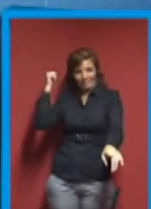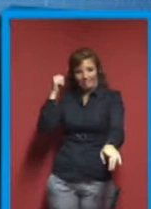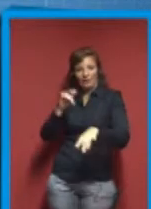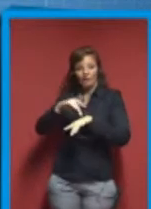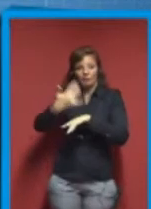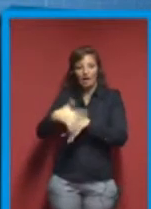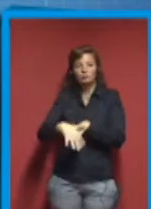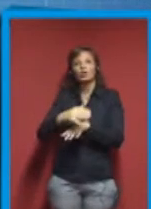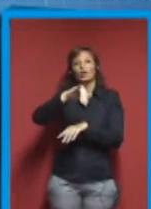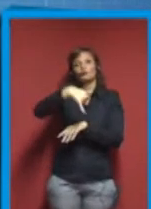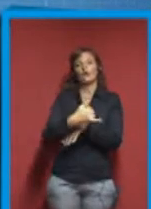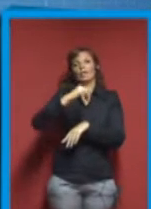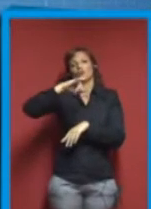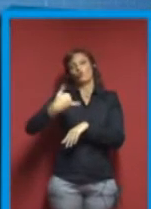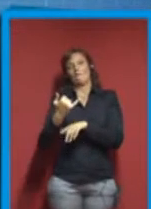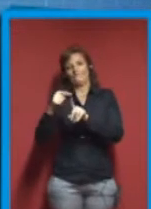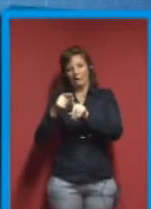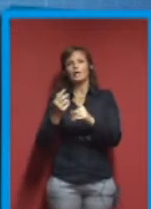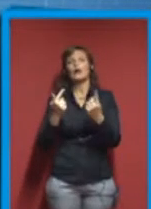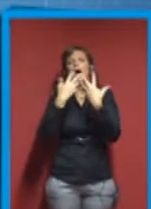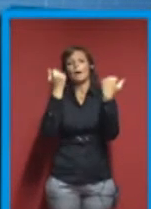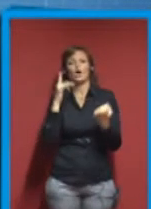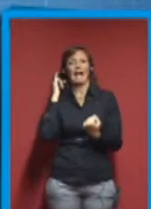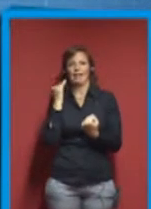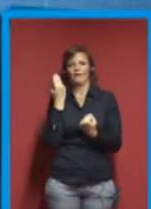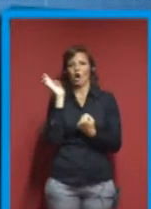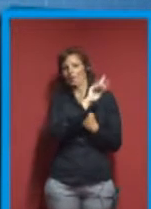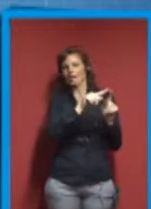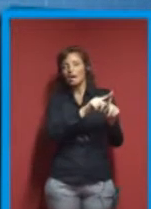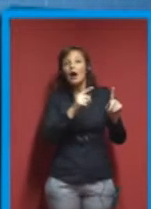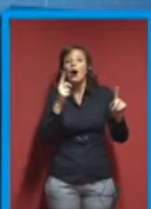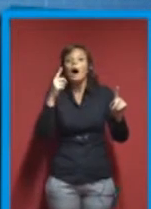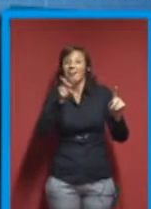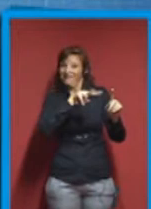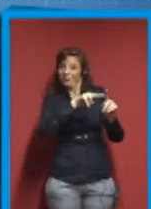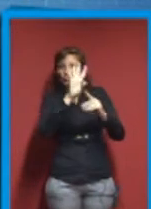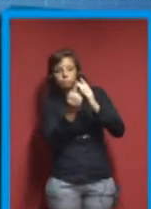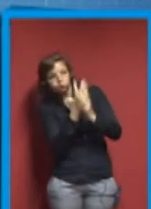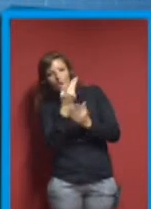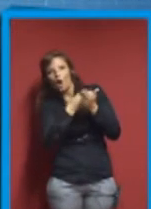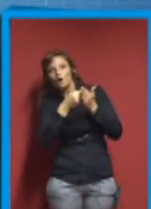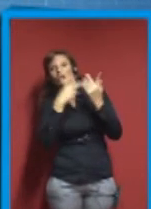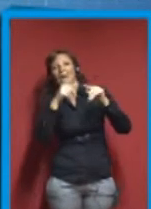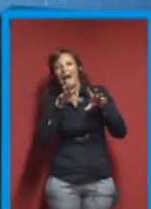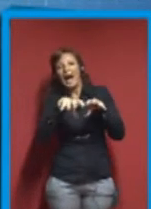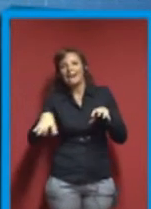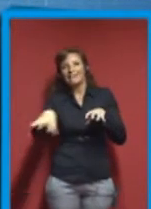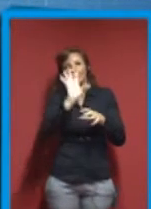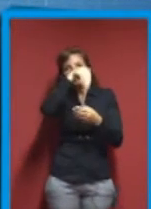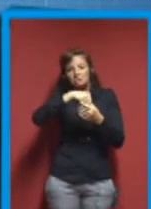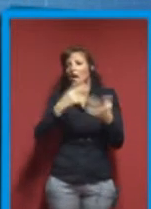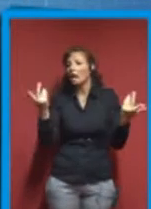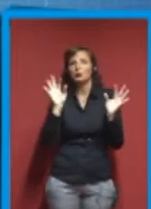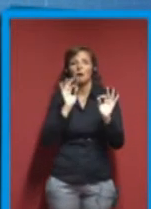e Jeffrey, che vivono in California, e loro creano questi oggetti per arredamento interno, per gli